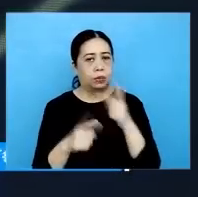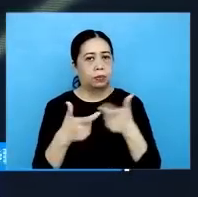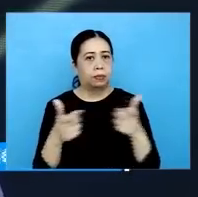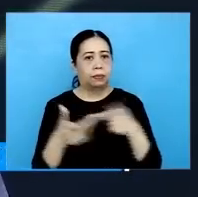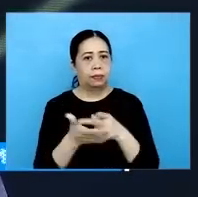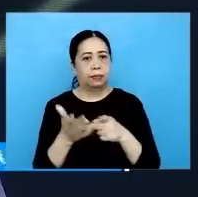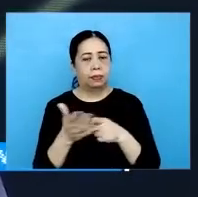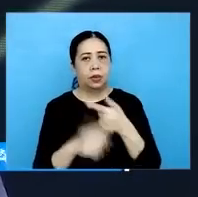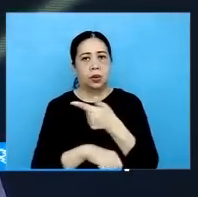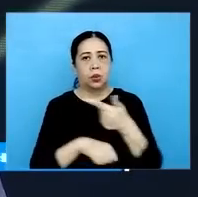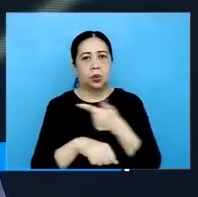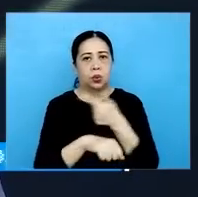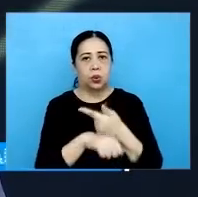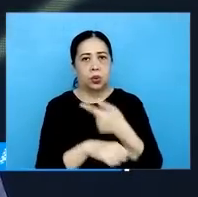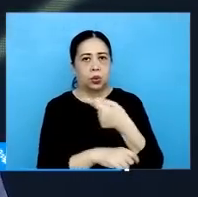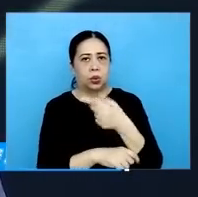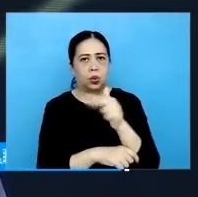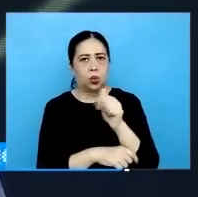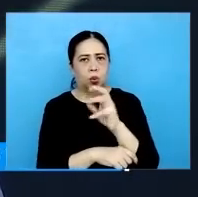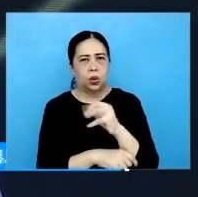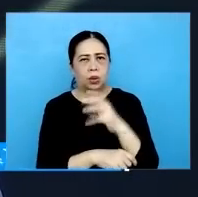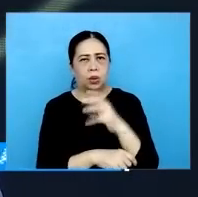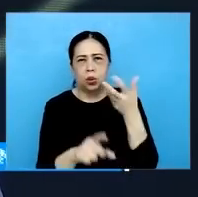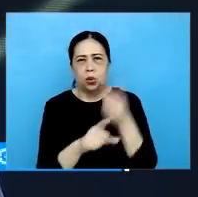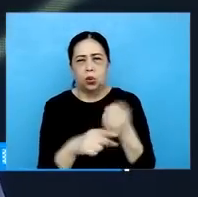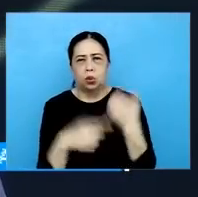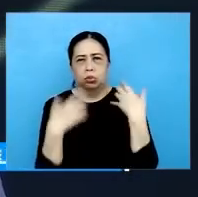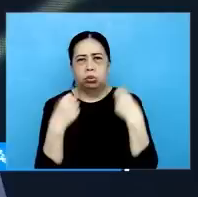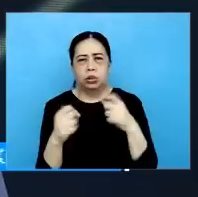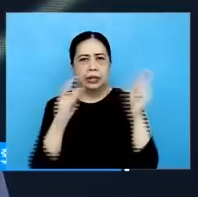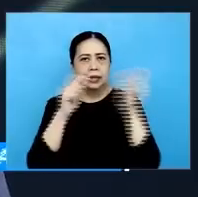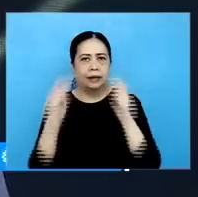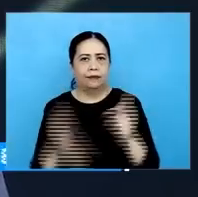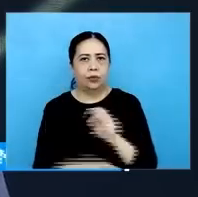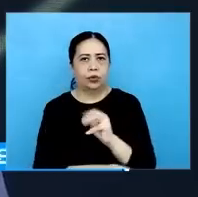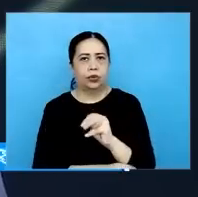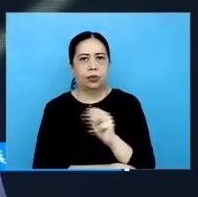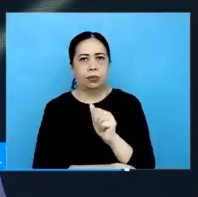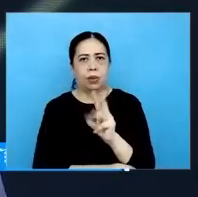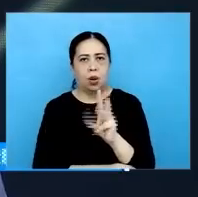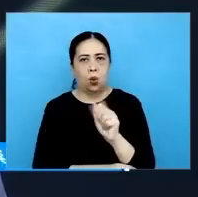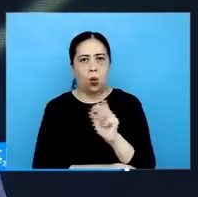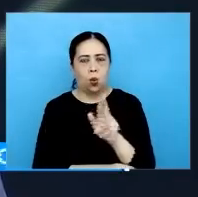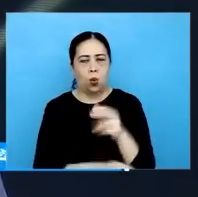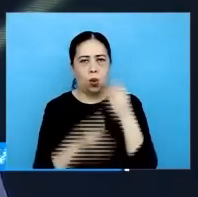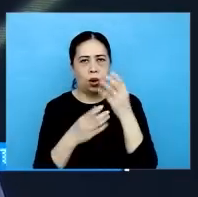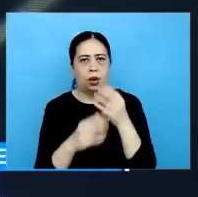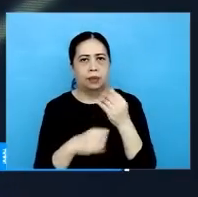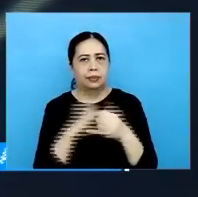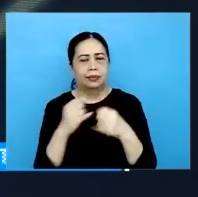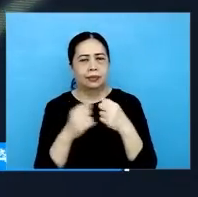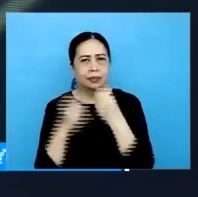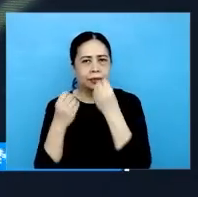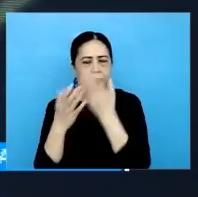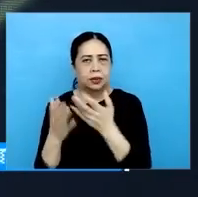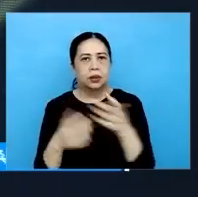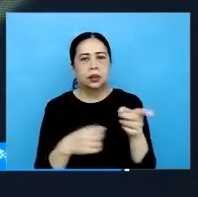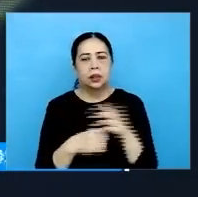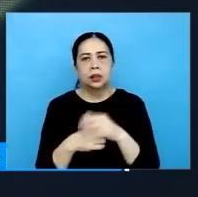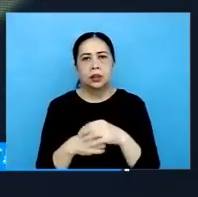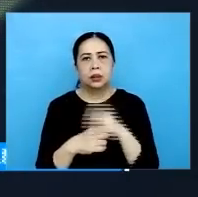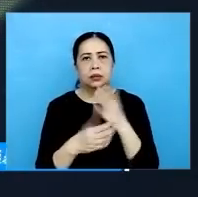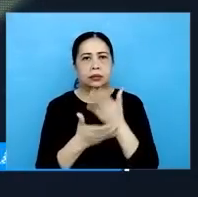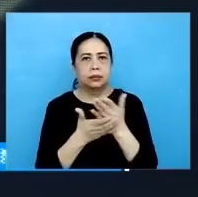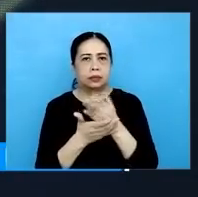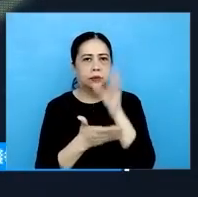ng Guam matapos matikman ang bagsik ng superbagyong Mawar. Ibinahagi naman ng isang Pinoy doon ang kanyang karanasan sa